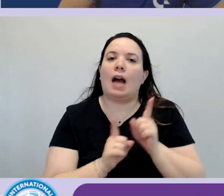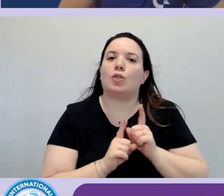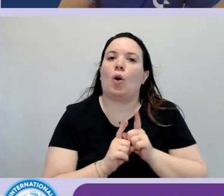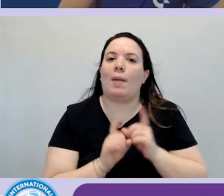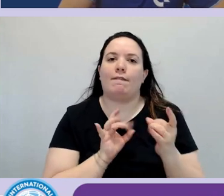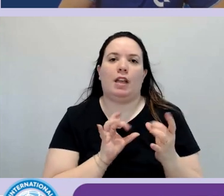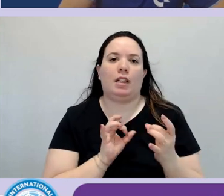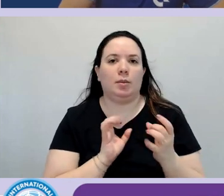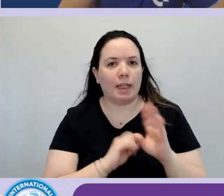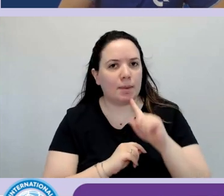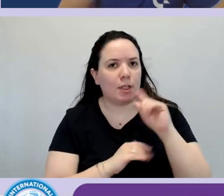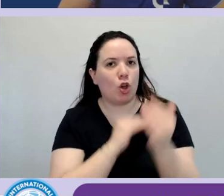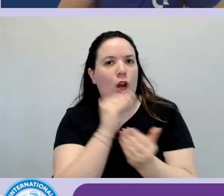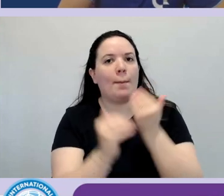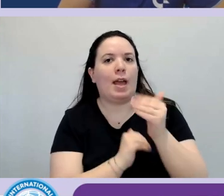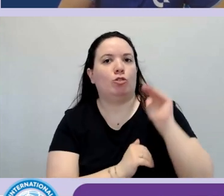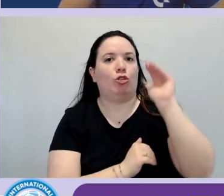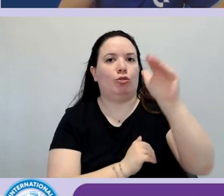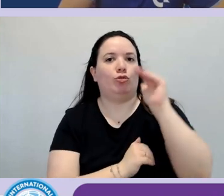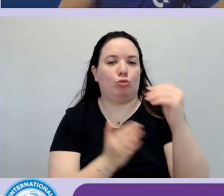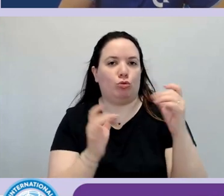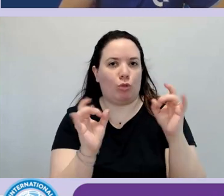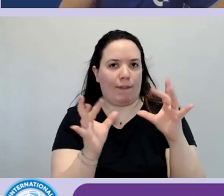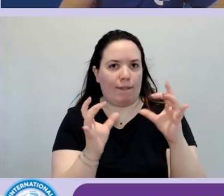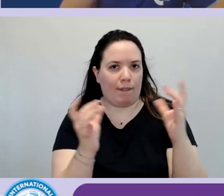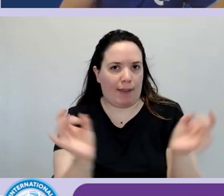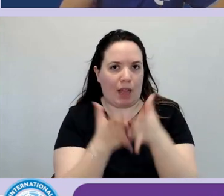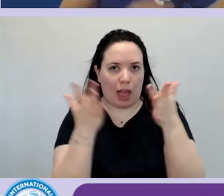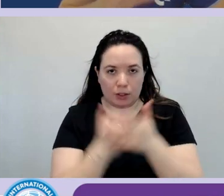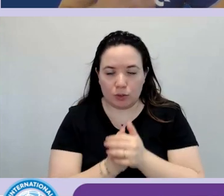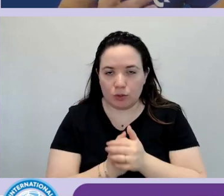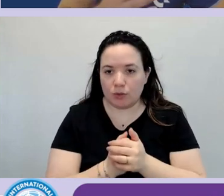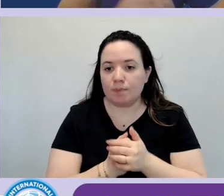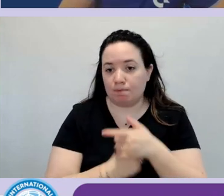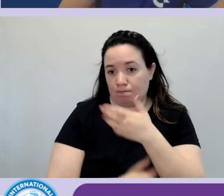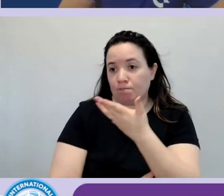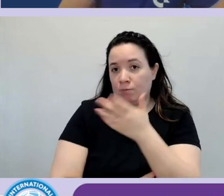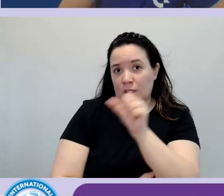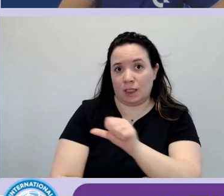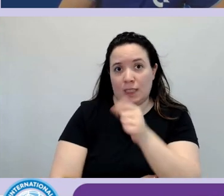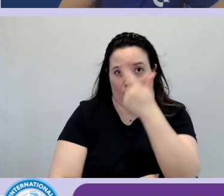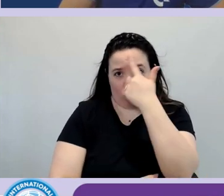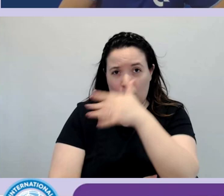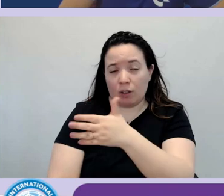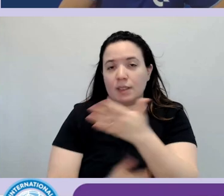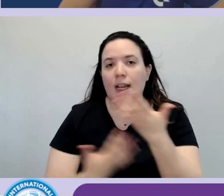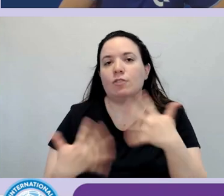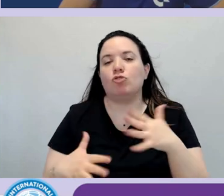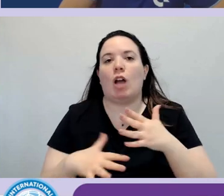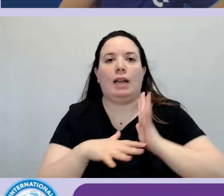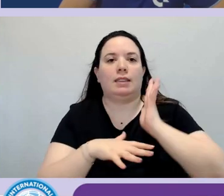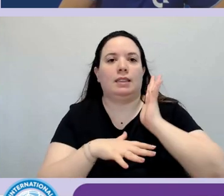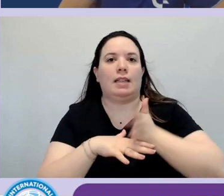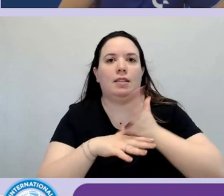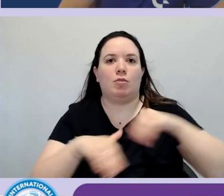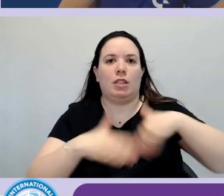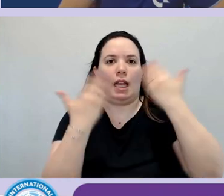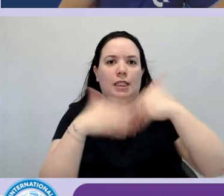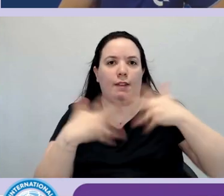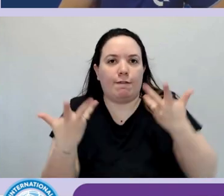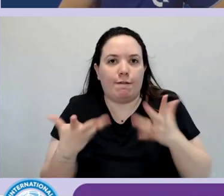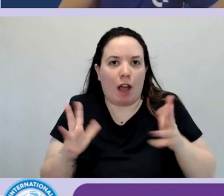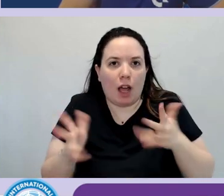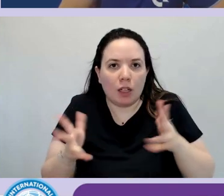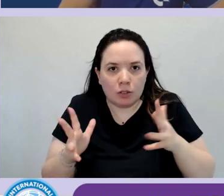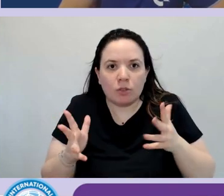migliorare futuri eventi abbiamo avuto esperienza Sauro lo sa l'abbiamo già fatto con accessibility Day